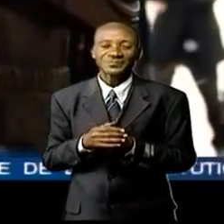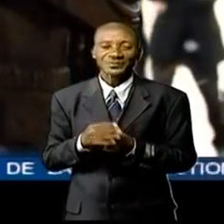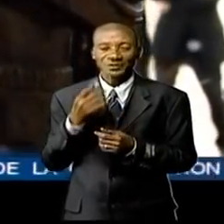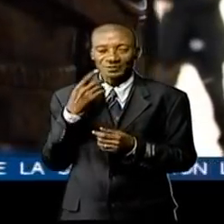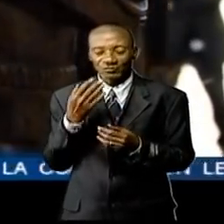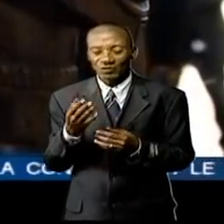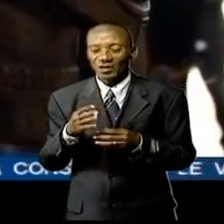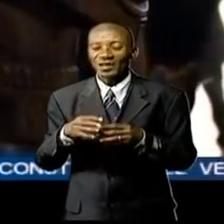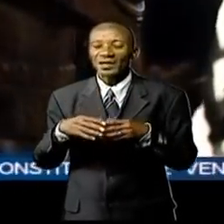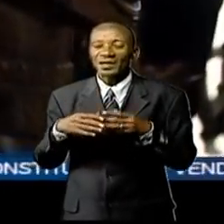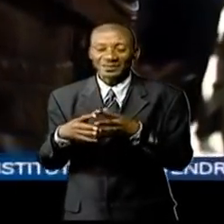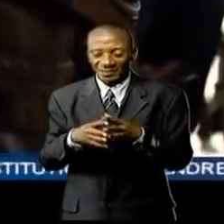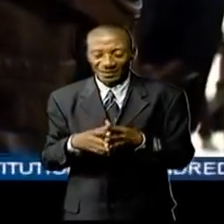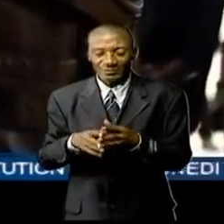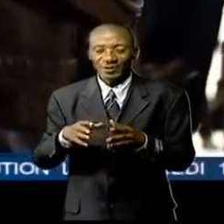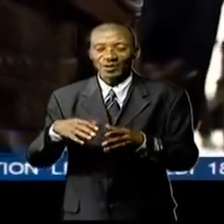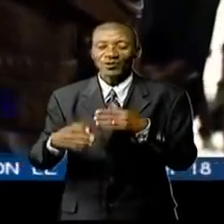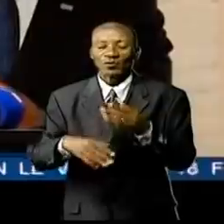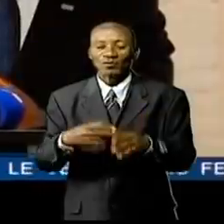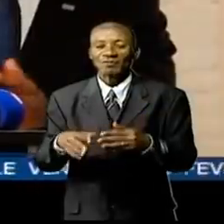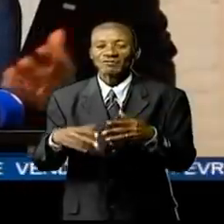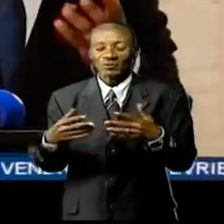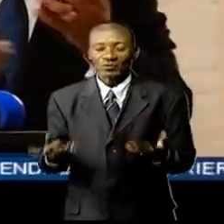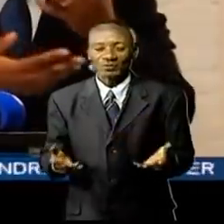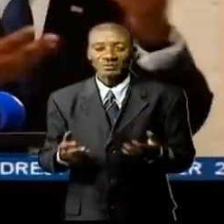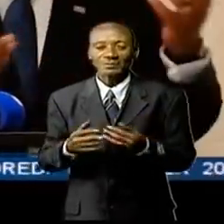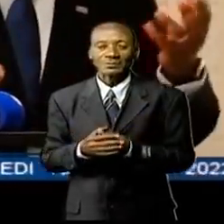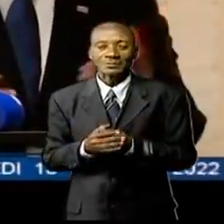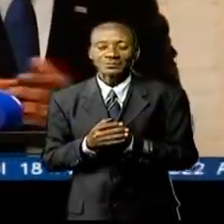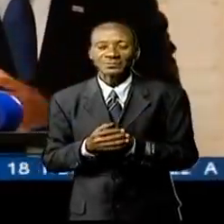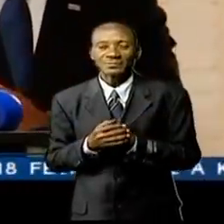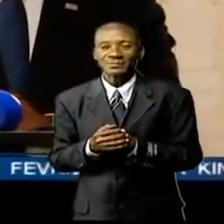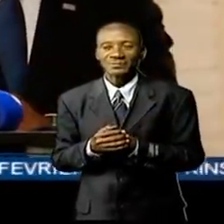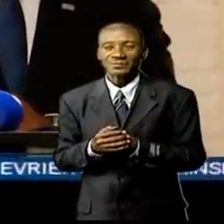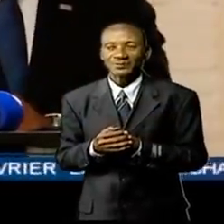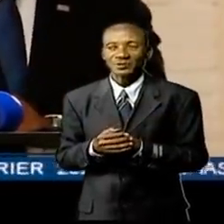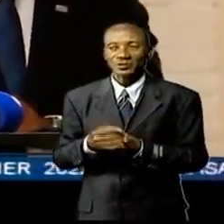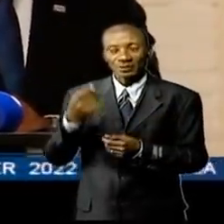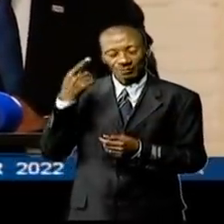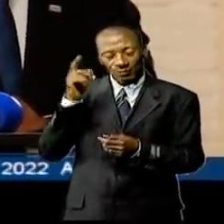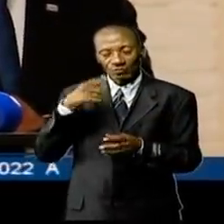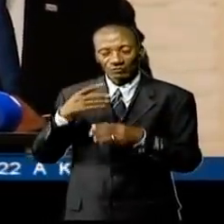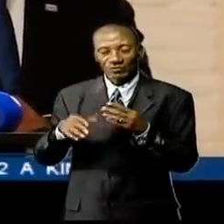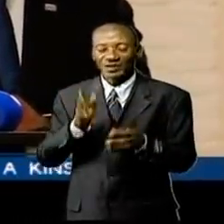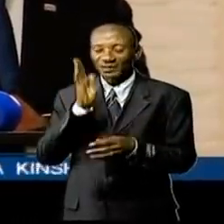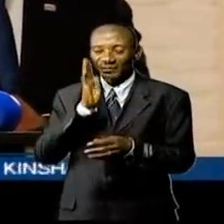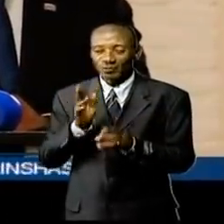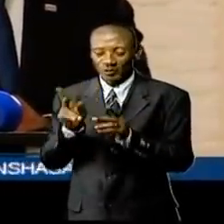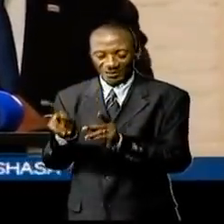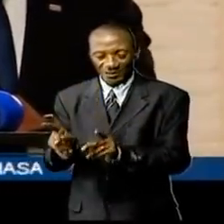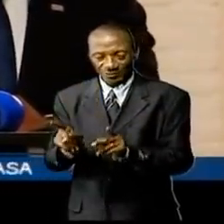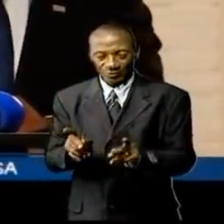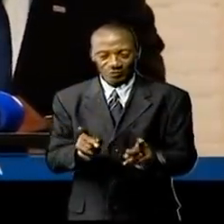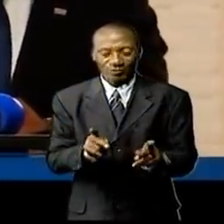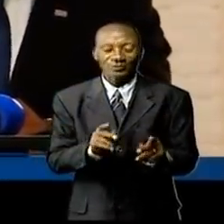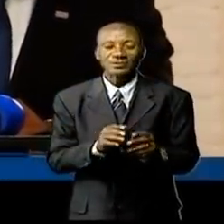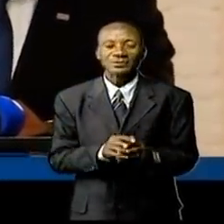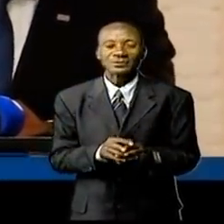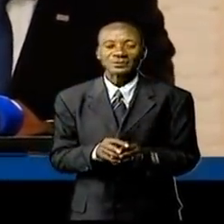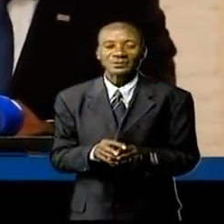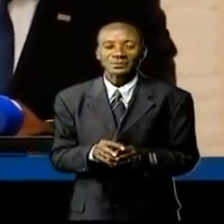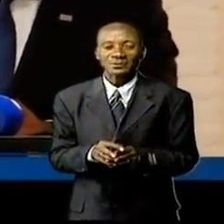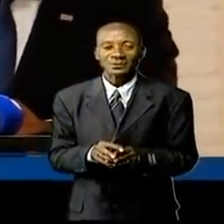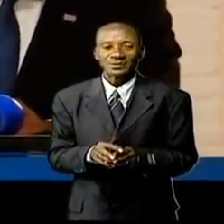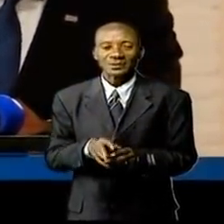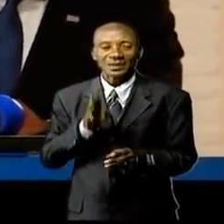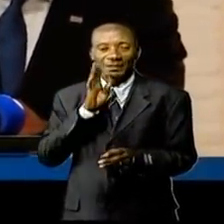même sens pour justement rencontrer les dispositions légales qui ont été prises ici en